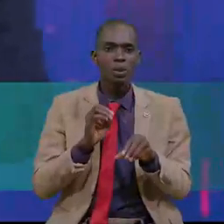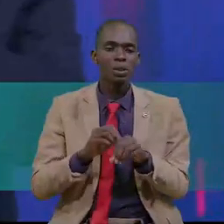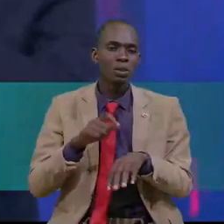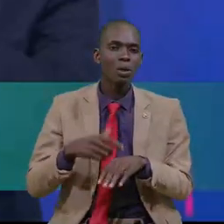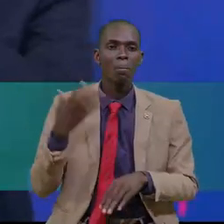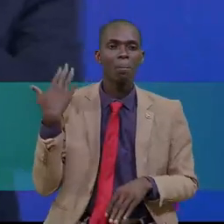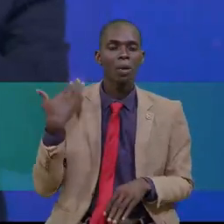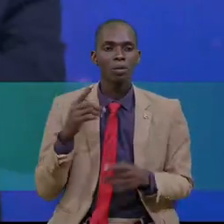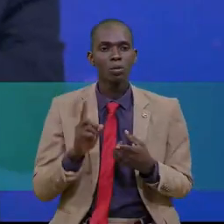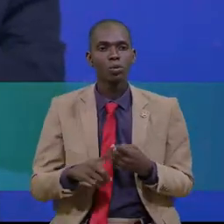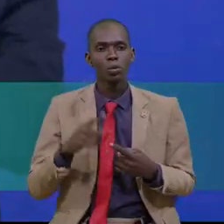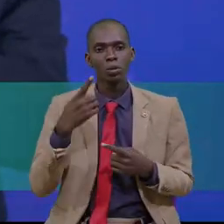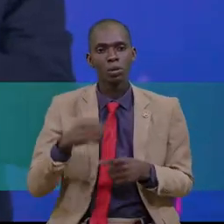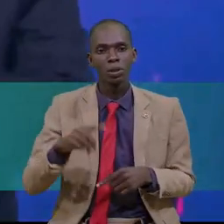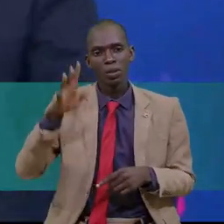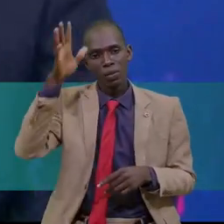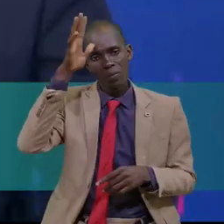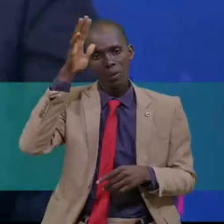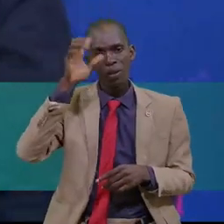manières parlé à nos pères,